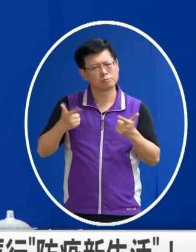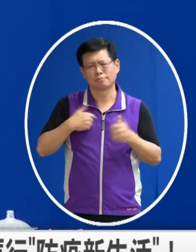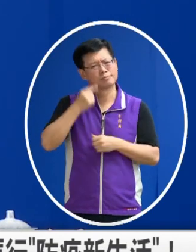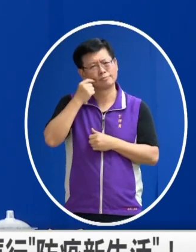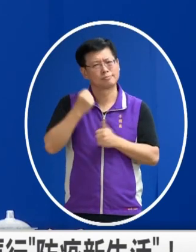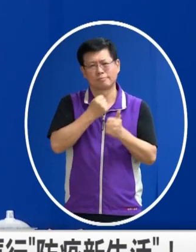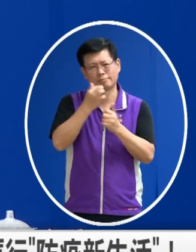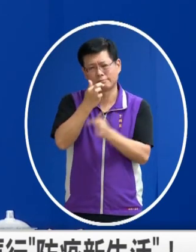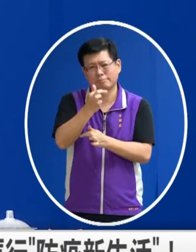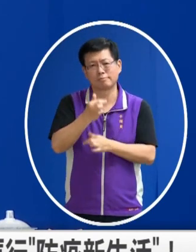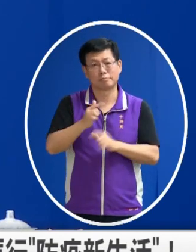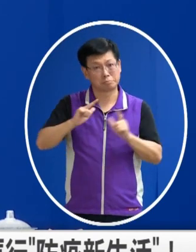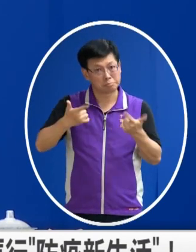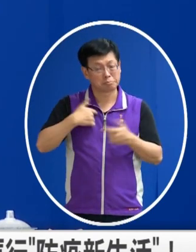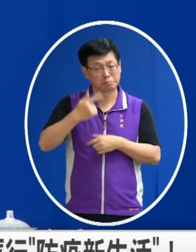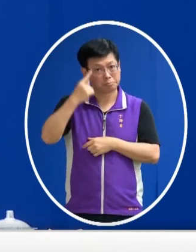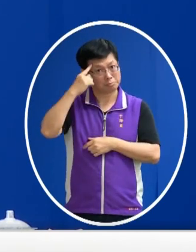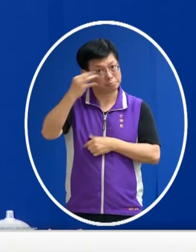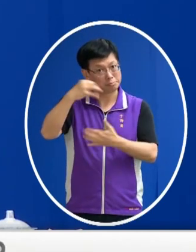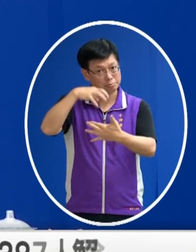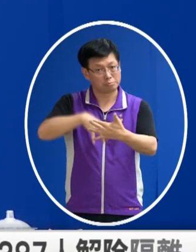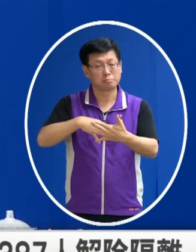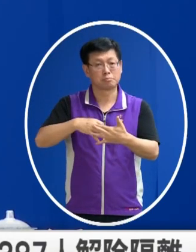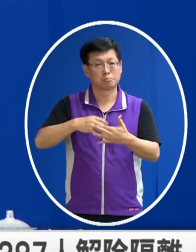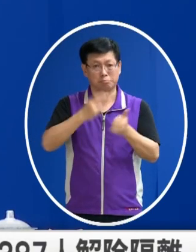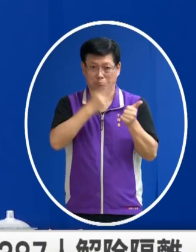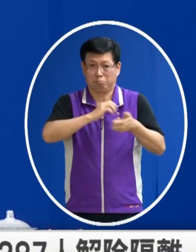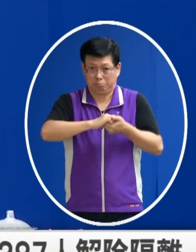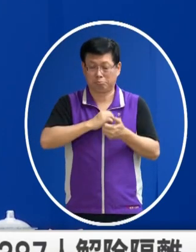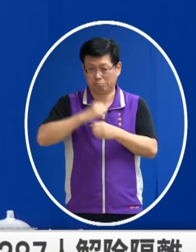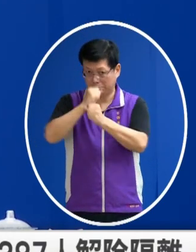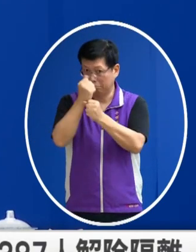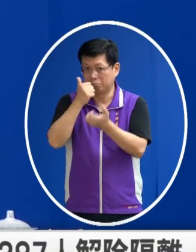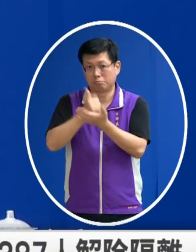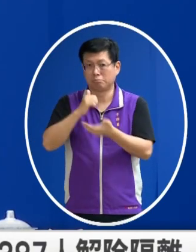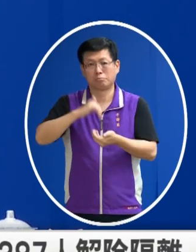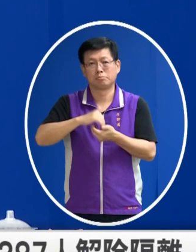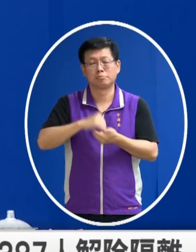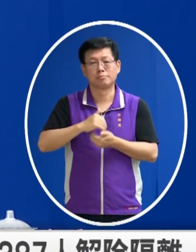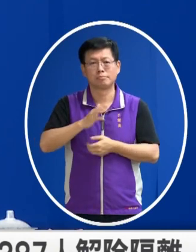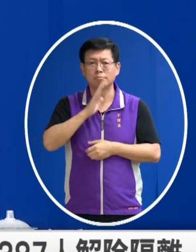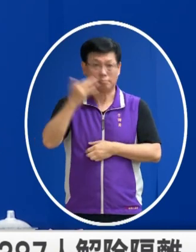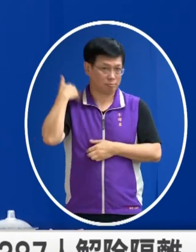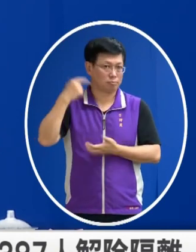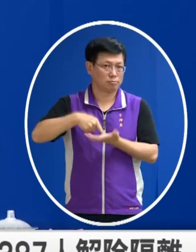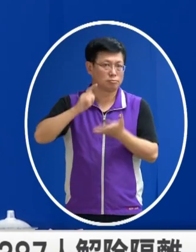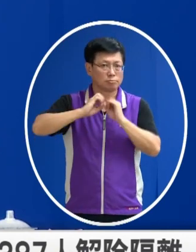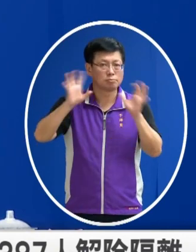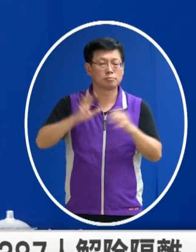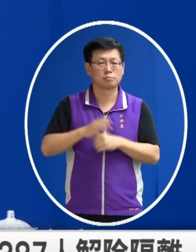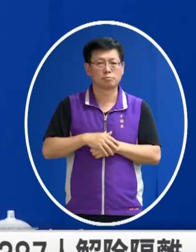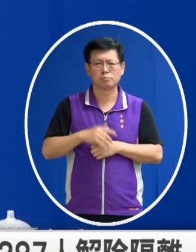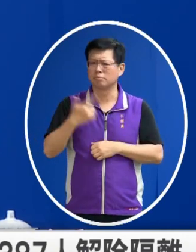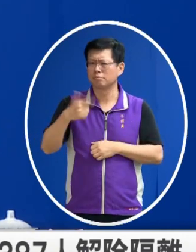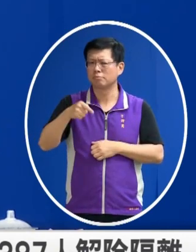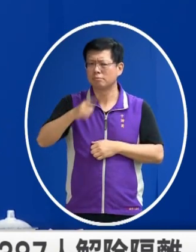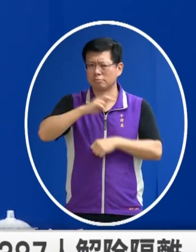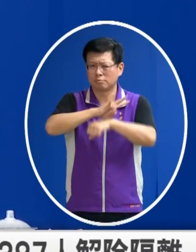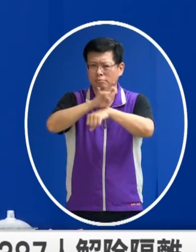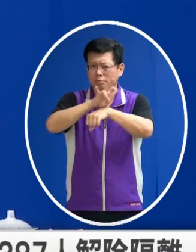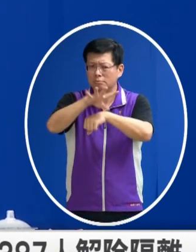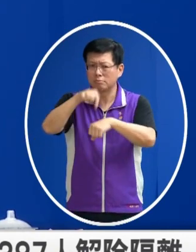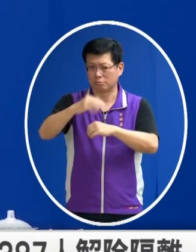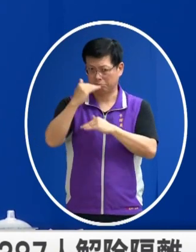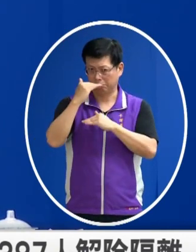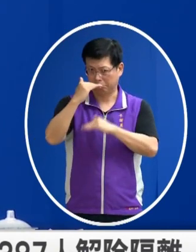有办法说，到底要多久之内要能够验出来，但是我上次也说过了，它并没有所谓的